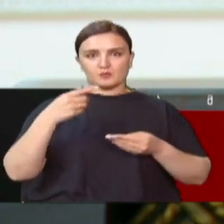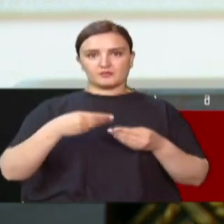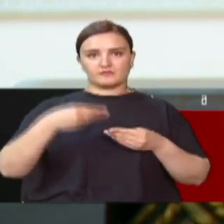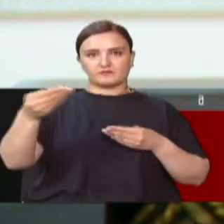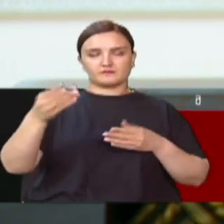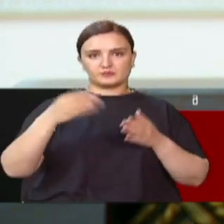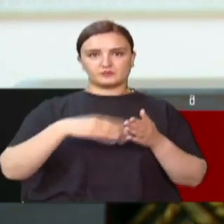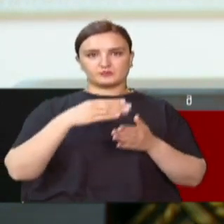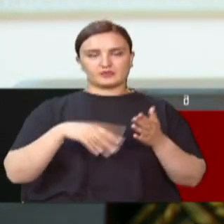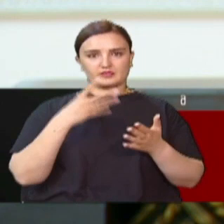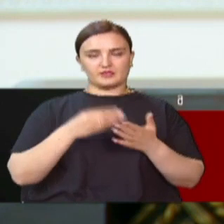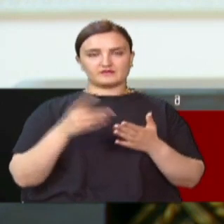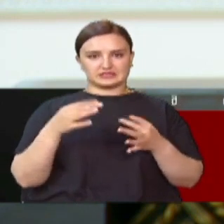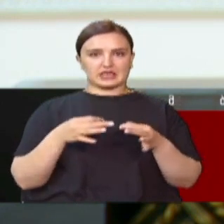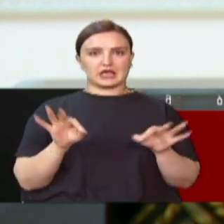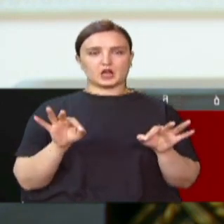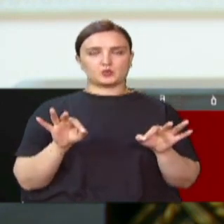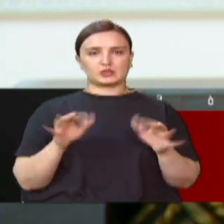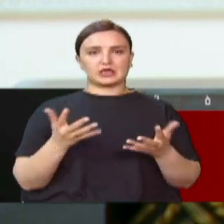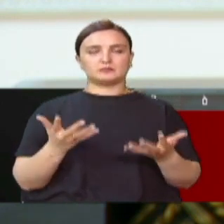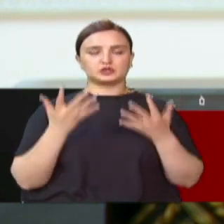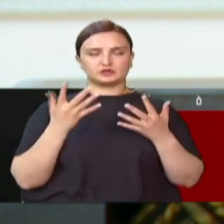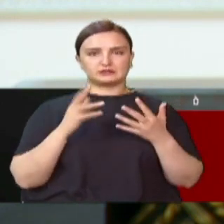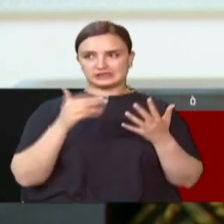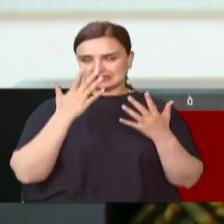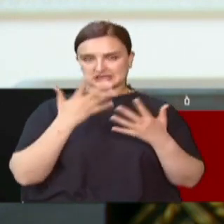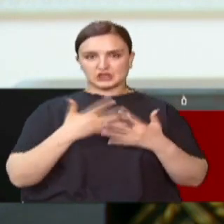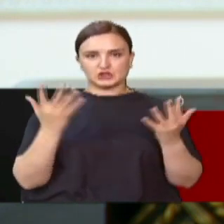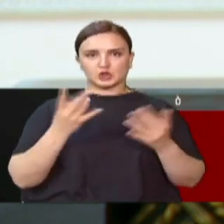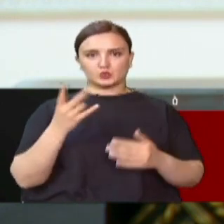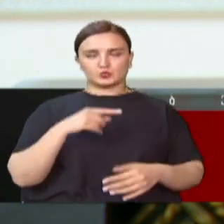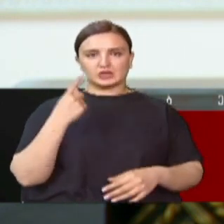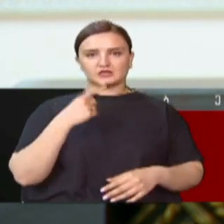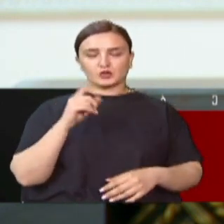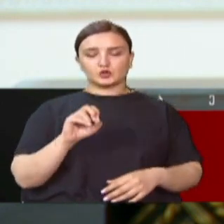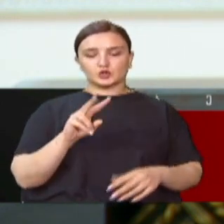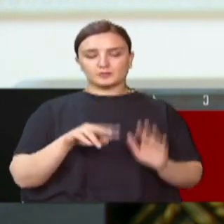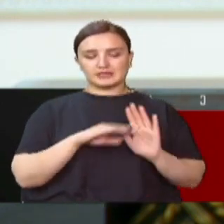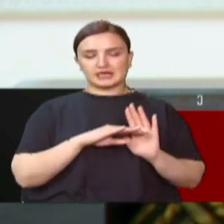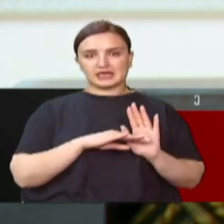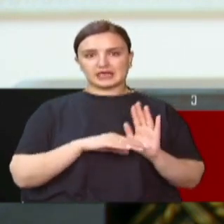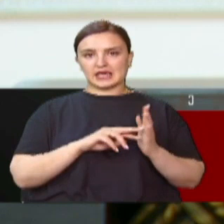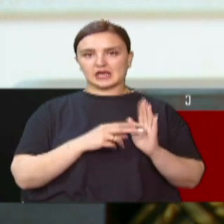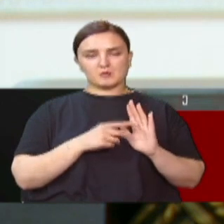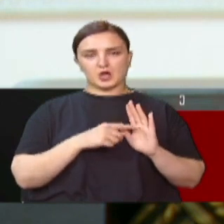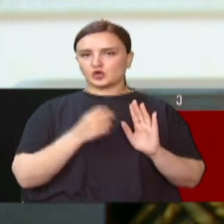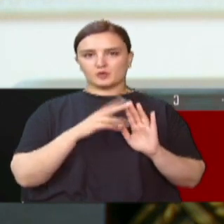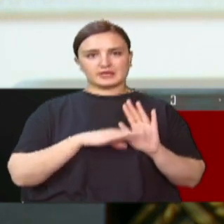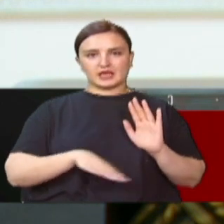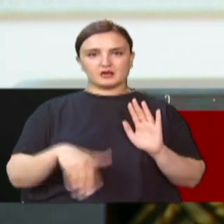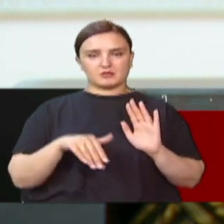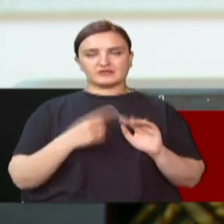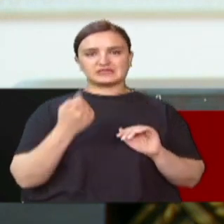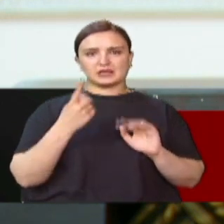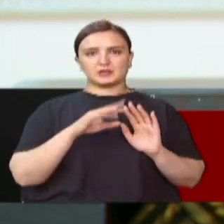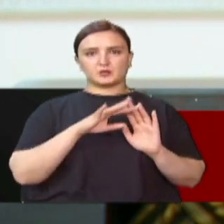ინიციატივა ლეგალურად. Გამჭირვალეთ და საჯაროდ უნდა ითქვას, რომ 12 პუნქტი აღარ არის 12 პუნქტი, ის თუნდაც